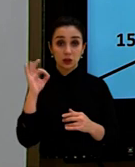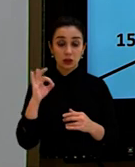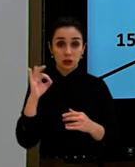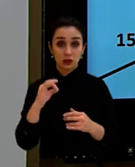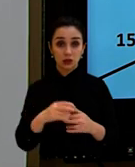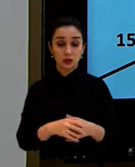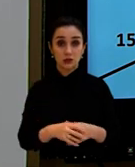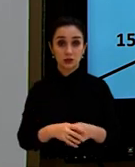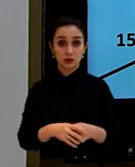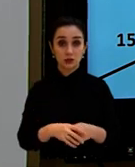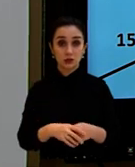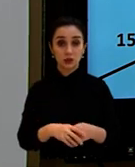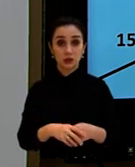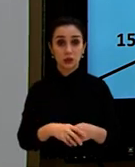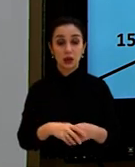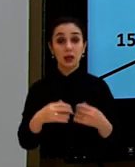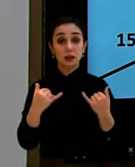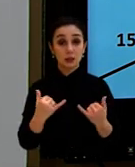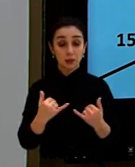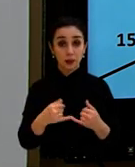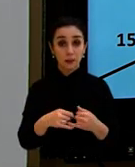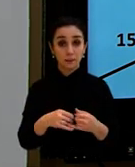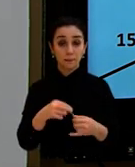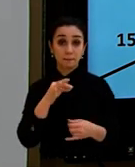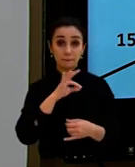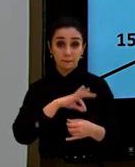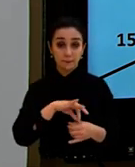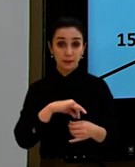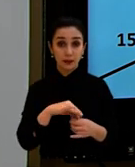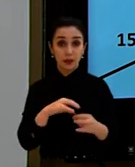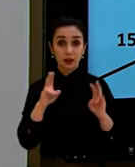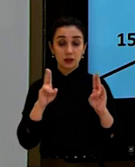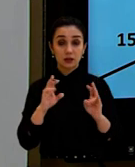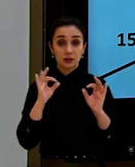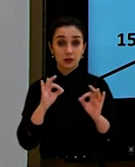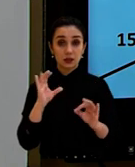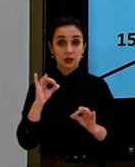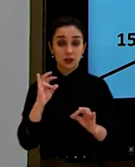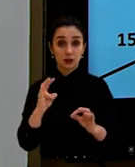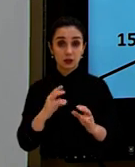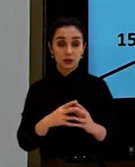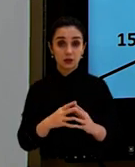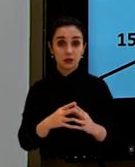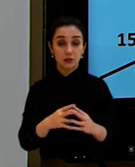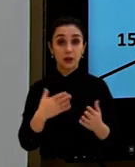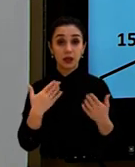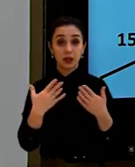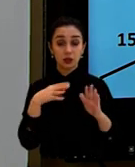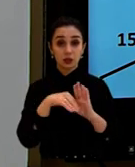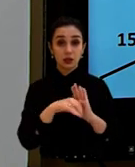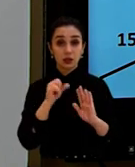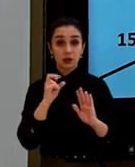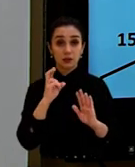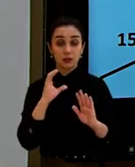градусов. А теперь применяем теорему синусов. Отношение АВ